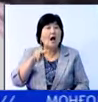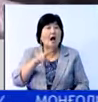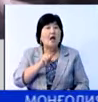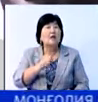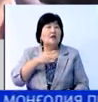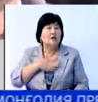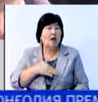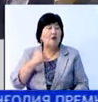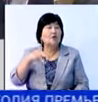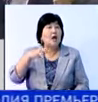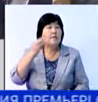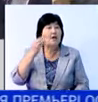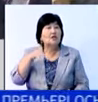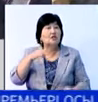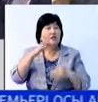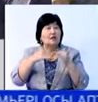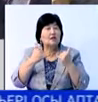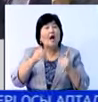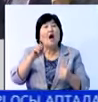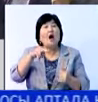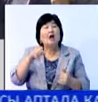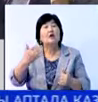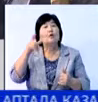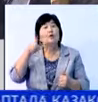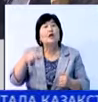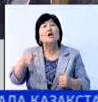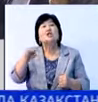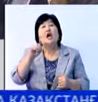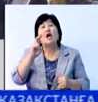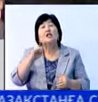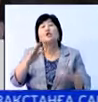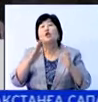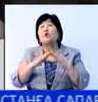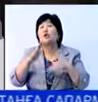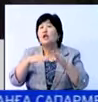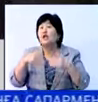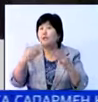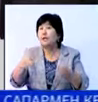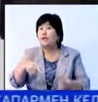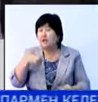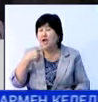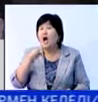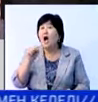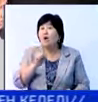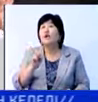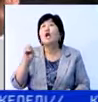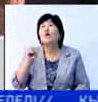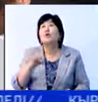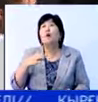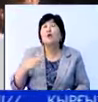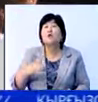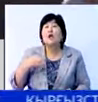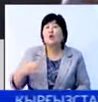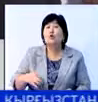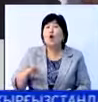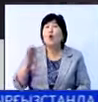разылығына көздеп мешіт ашса, Алла ол кісіге жәннәттен үй салып береді делінген. Міне Абдулла Ерубайұлы мен ұлы